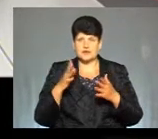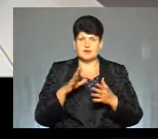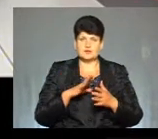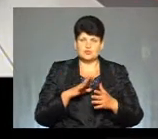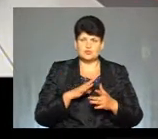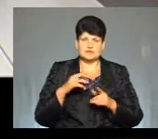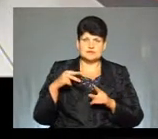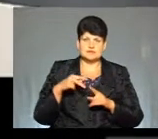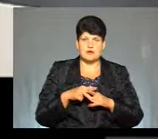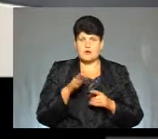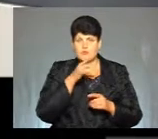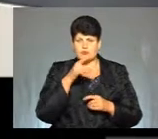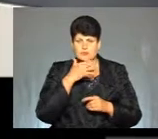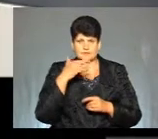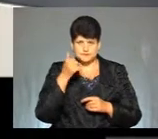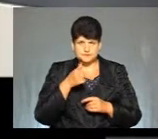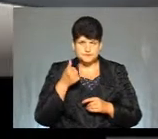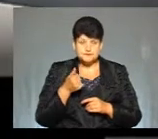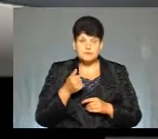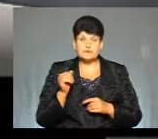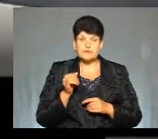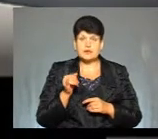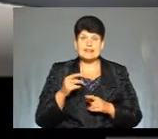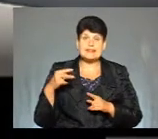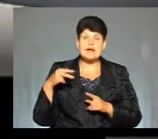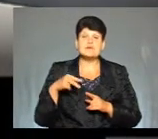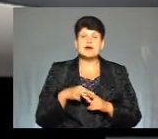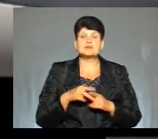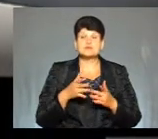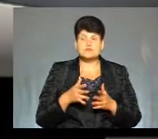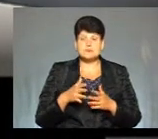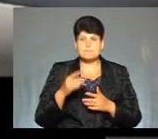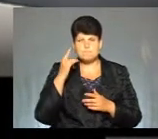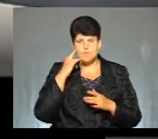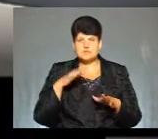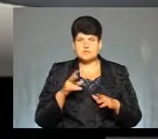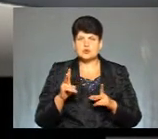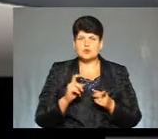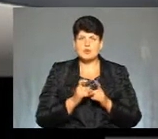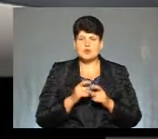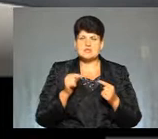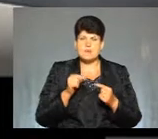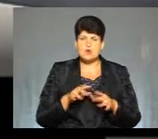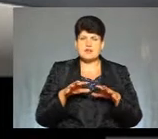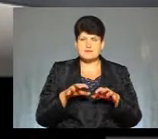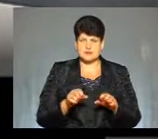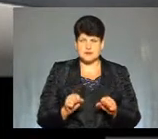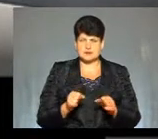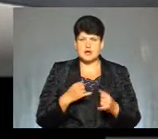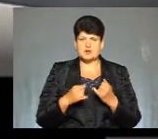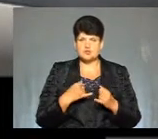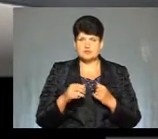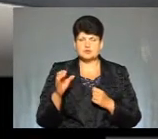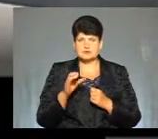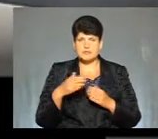протягом останніх століть. І нав'язувалася позиція всіх, хто бореться проти влади, а жовто-блакитний